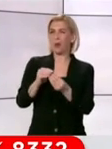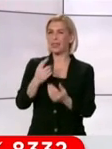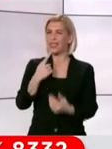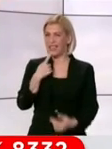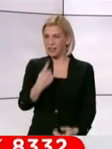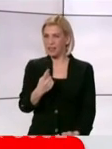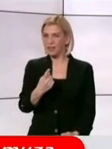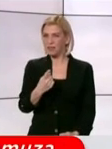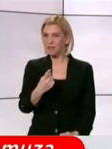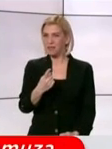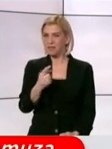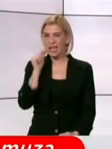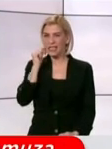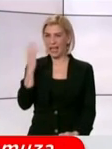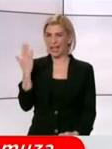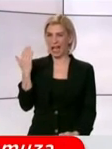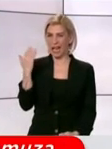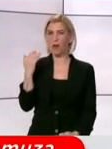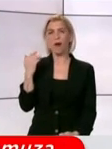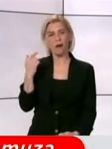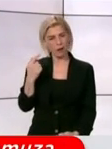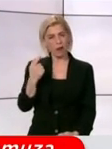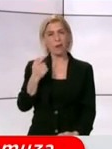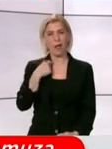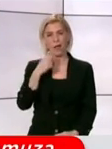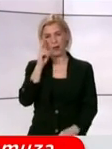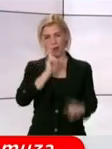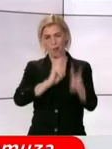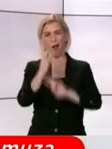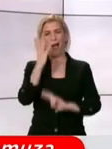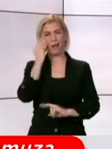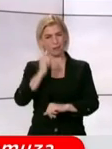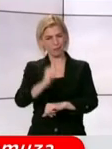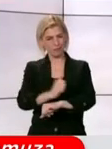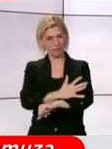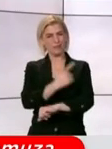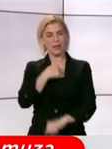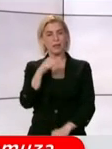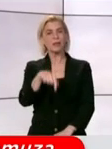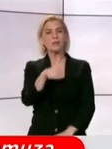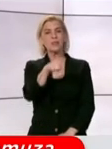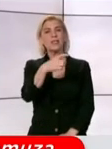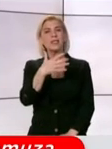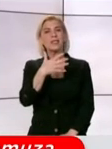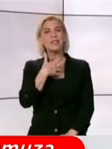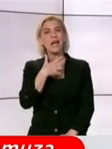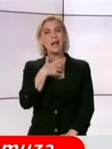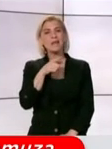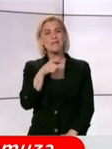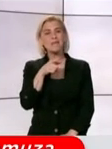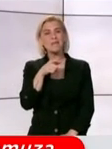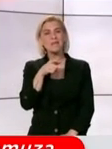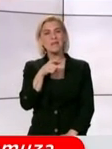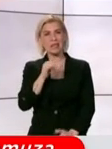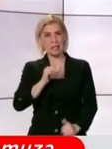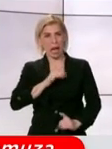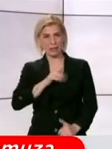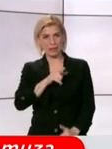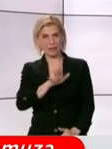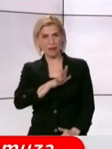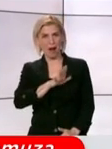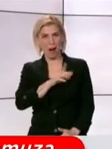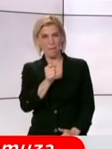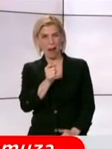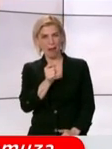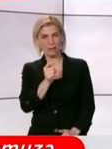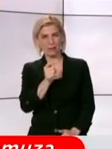dediniz ya. Bu beni çok etkiledi. O yüzden de hani sizi bir yerde yuvarlayamamanın verdiği rahatsızlık yani. içerisindeyim. Bu